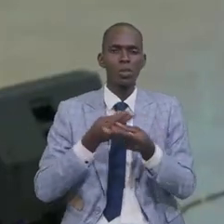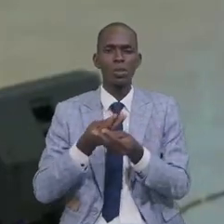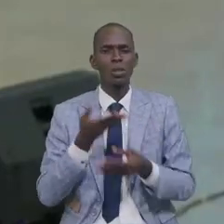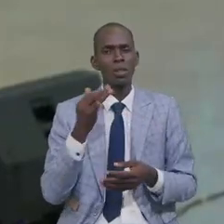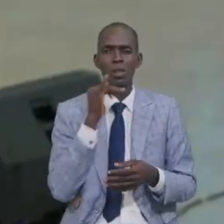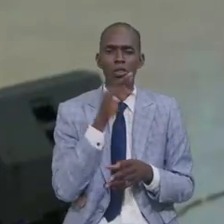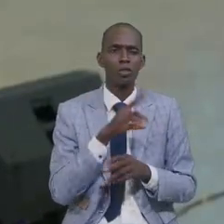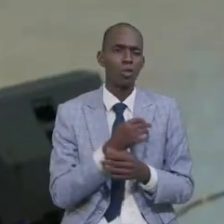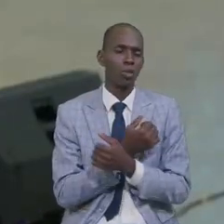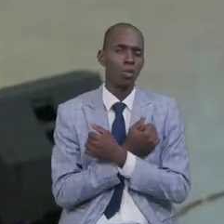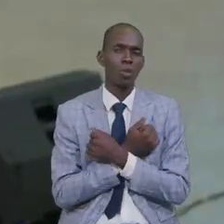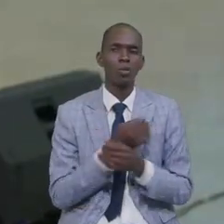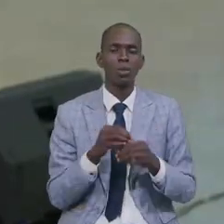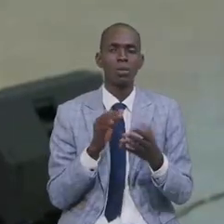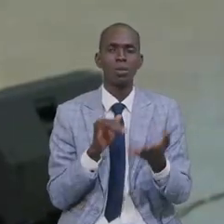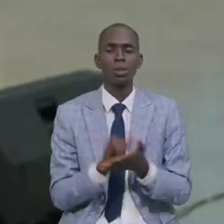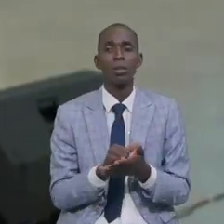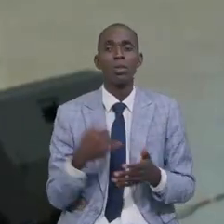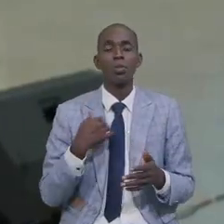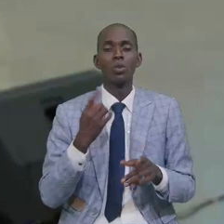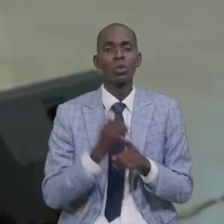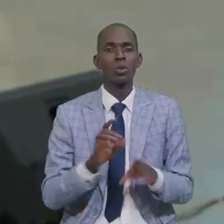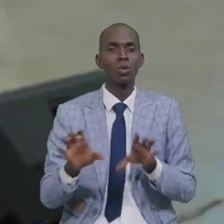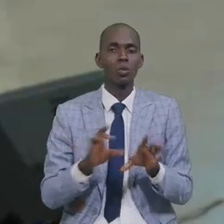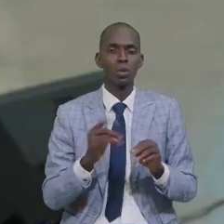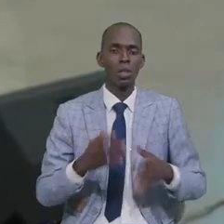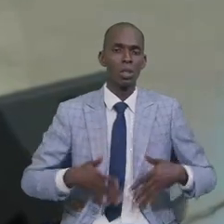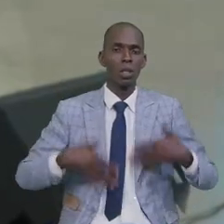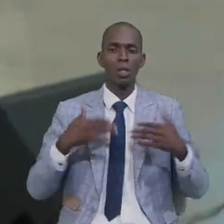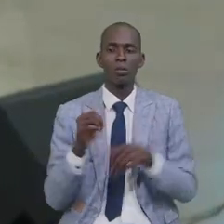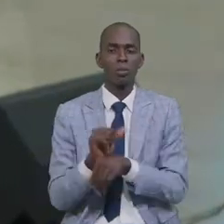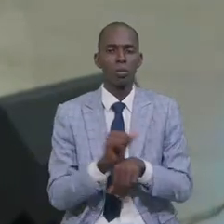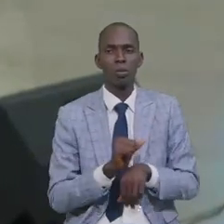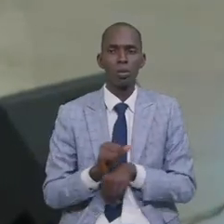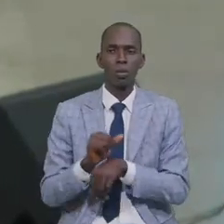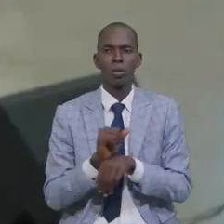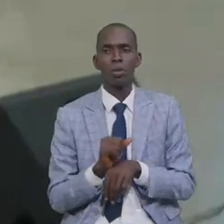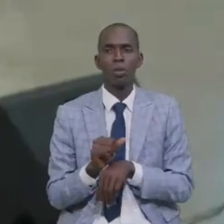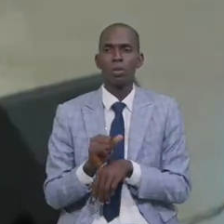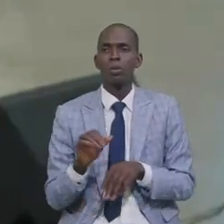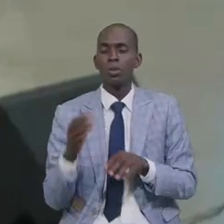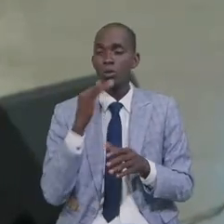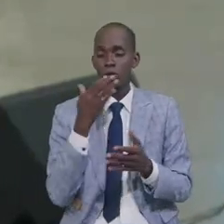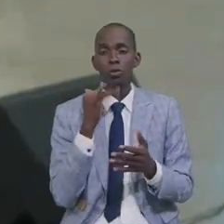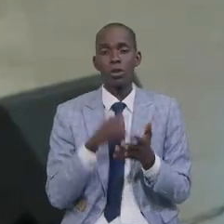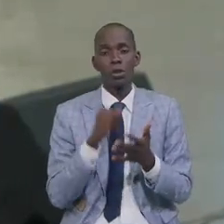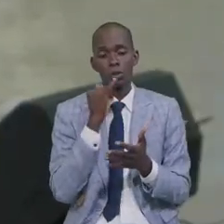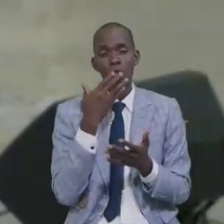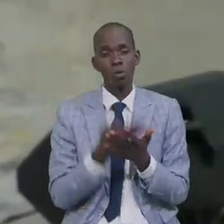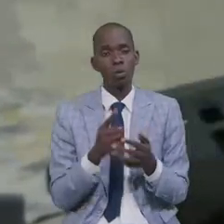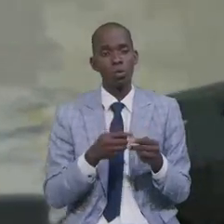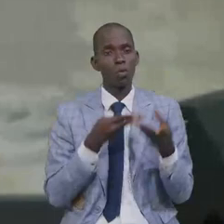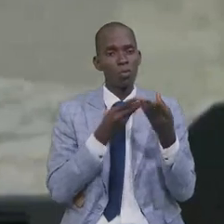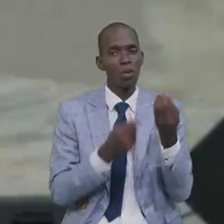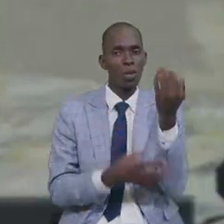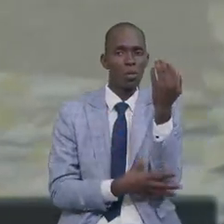pas d'amour alors. Nous sommes seulement dans les activités. Nous faisons les bonnes choses. C'est bon